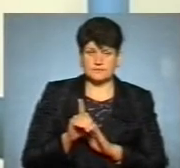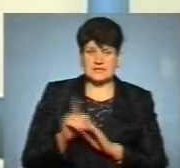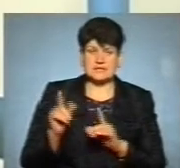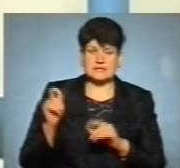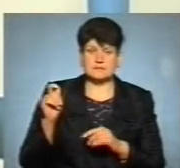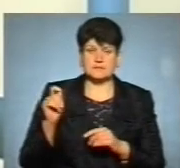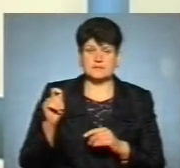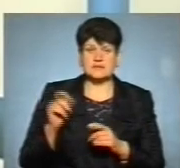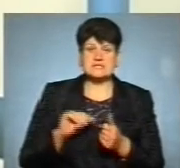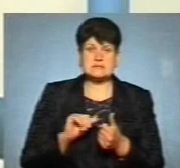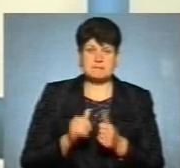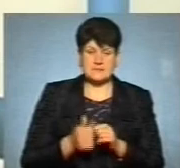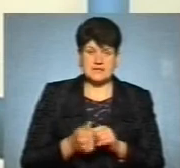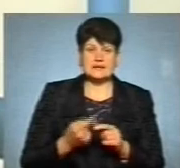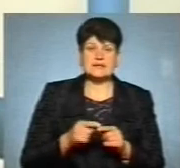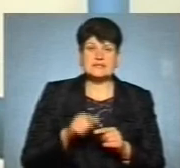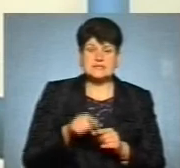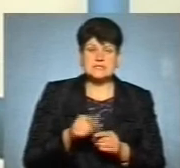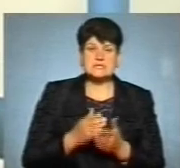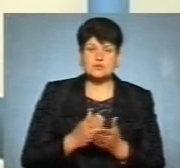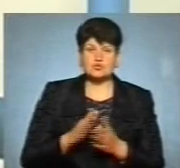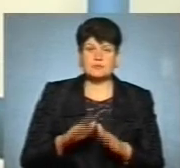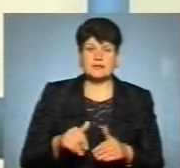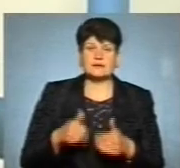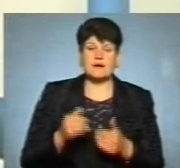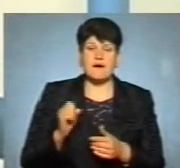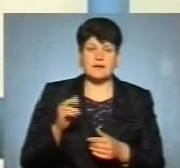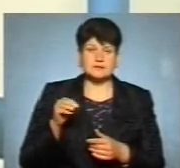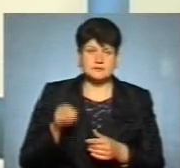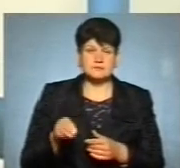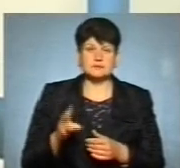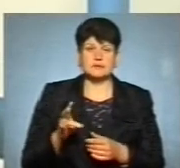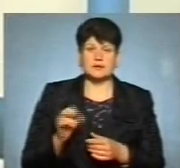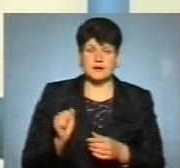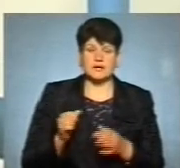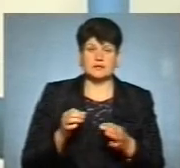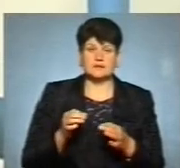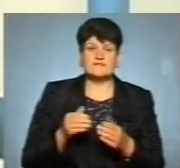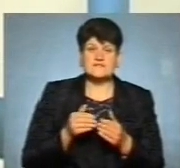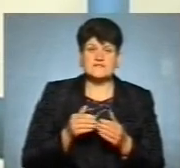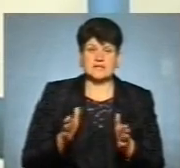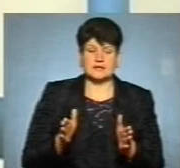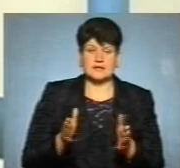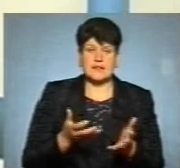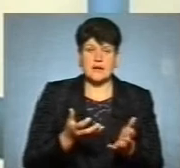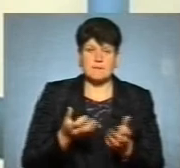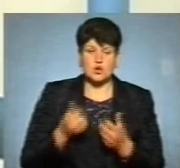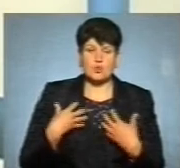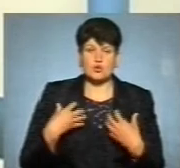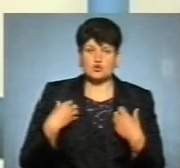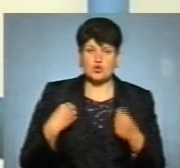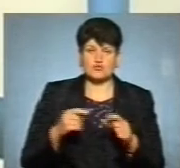заїзду, перед початком зміни, ці служби надають акт на дозвіл на відкриття, на прийом оздоровчого